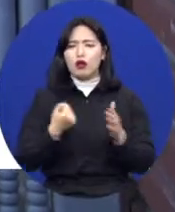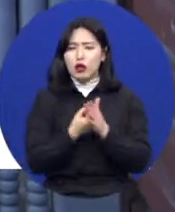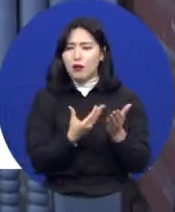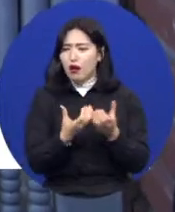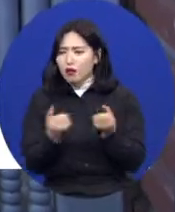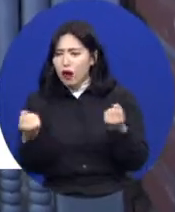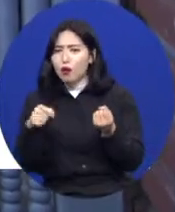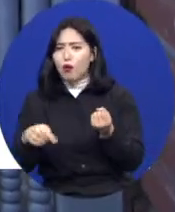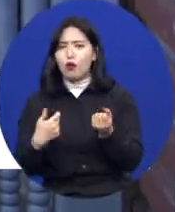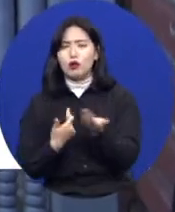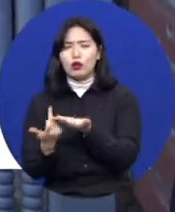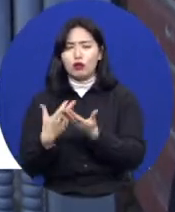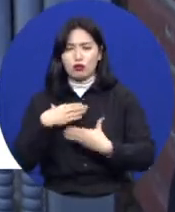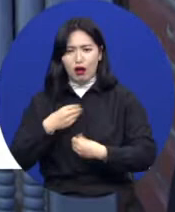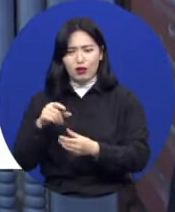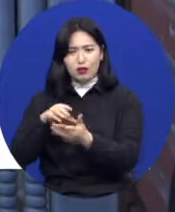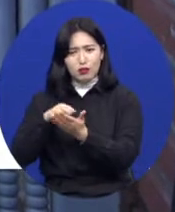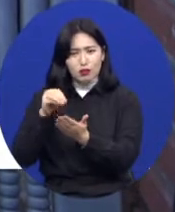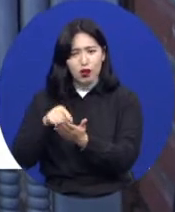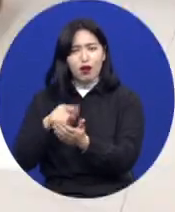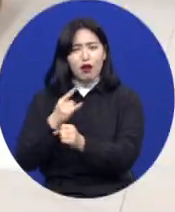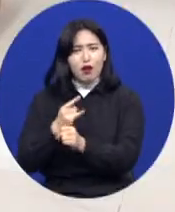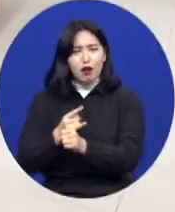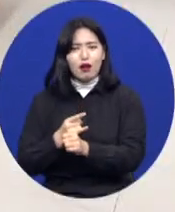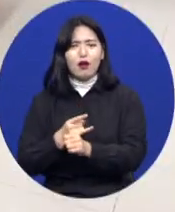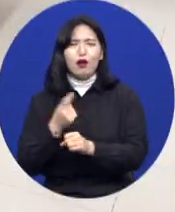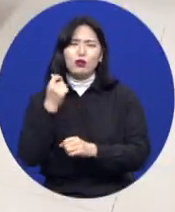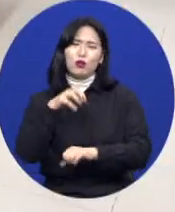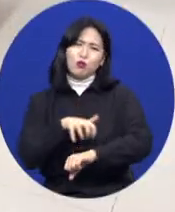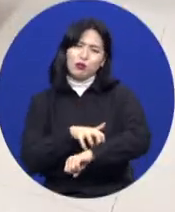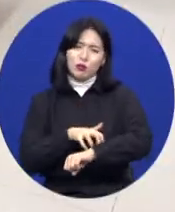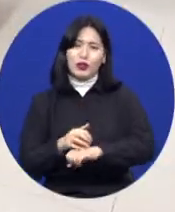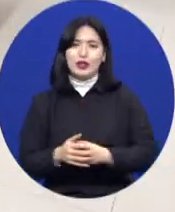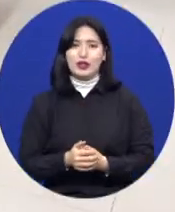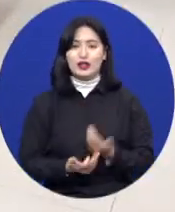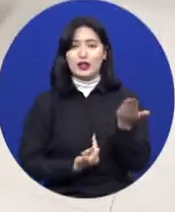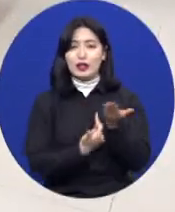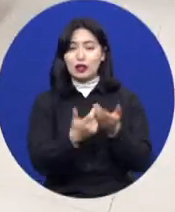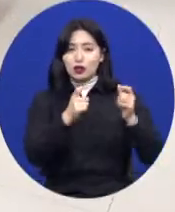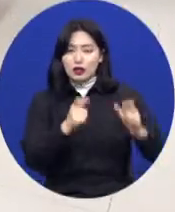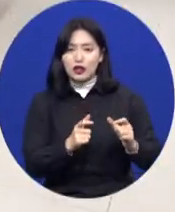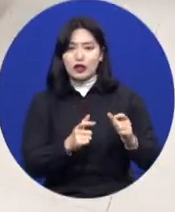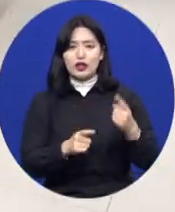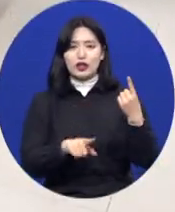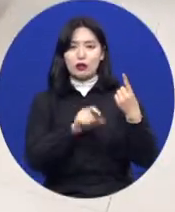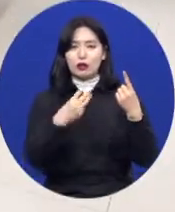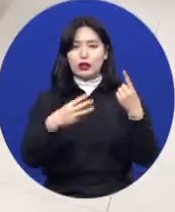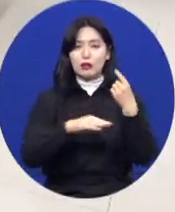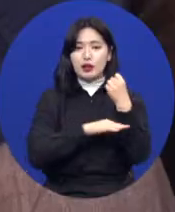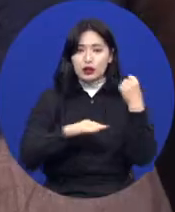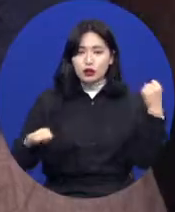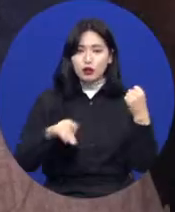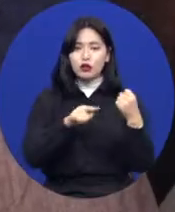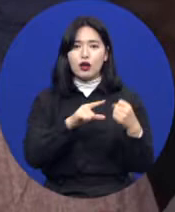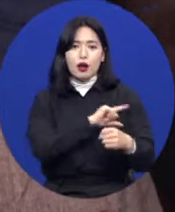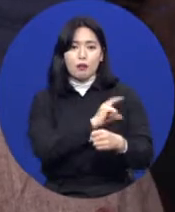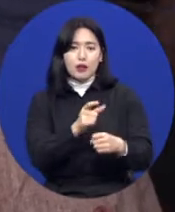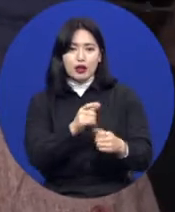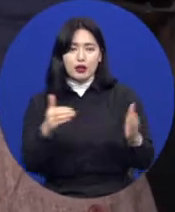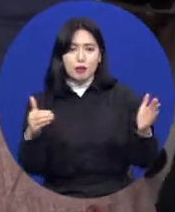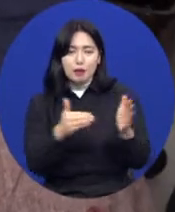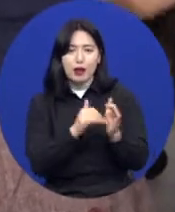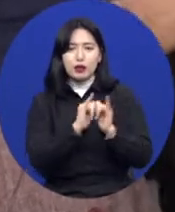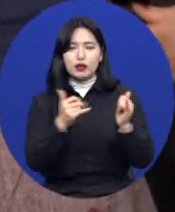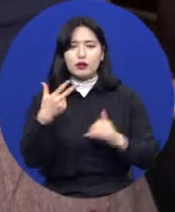깔아야 되나 좀 번거롭게 생각하고 있어요. 제주 지역에서 지난 3일 기준으로 방역 패스가 만료된 사람은